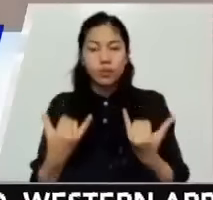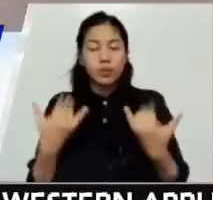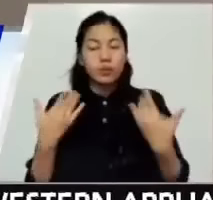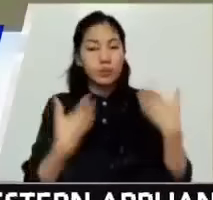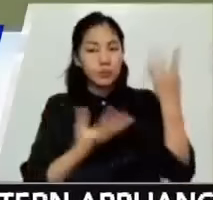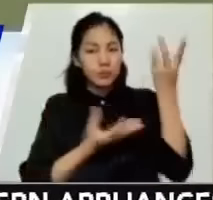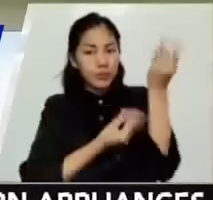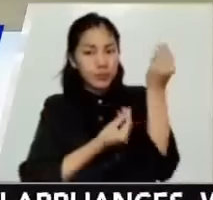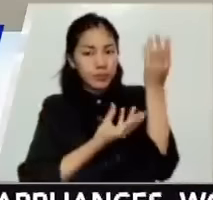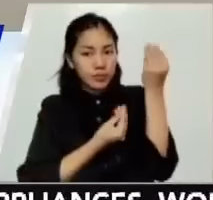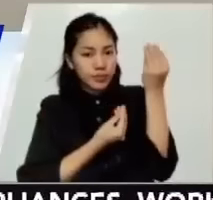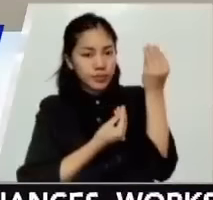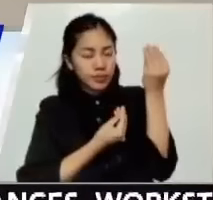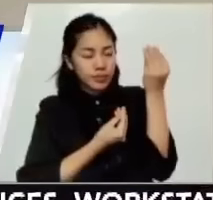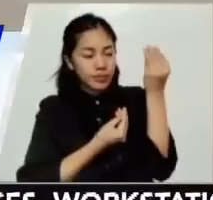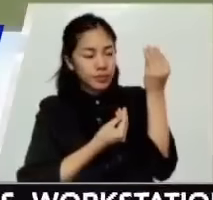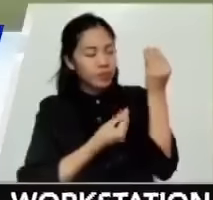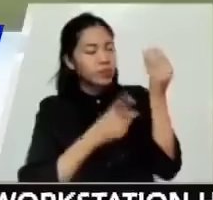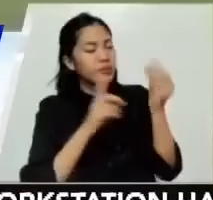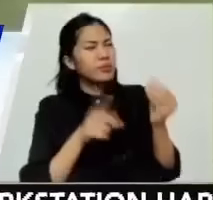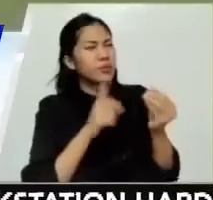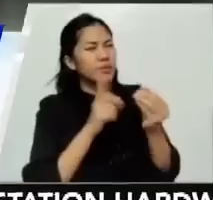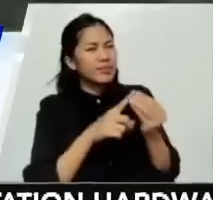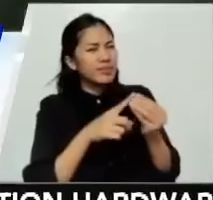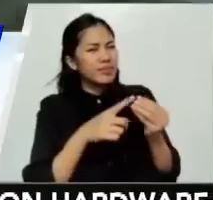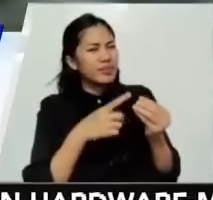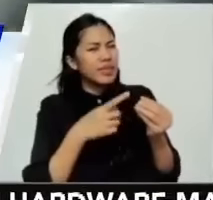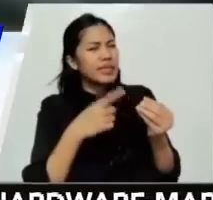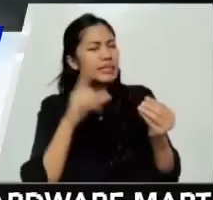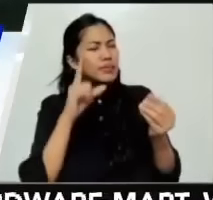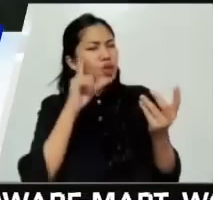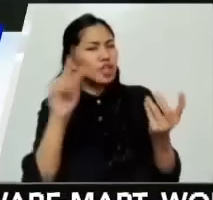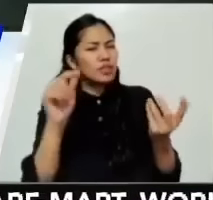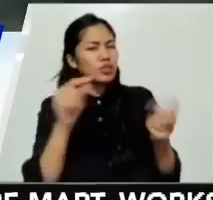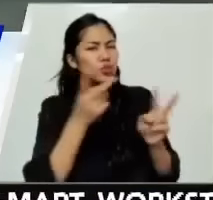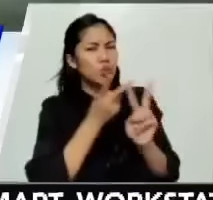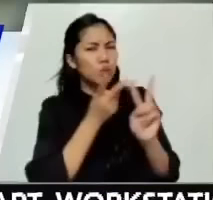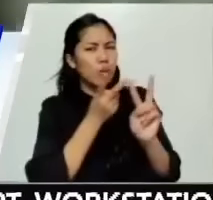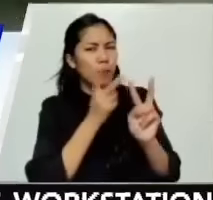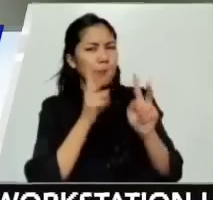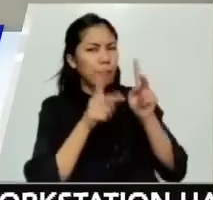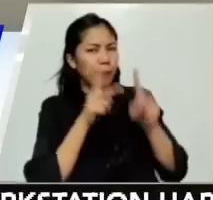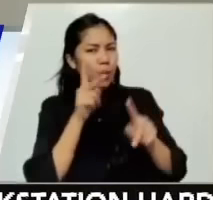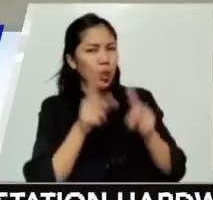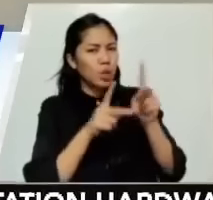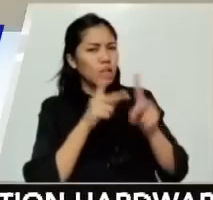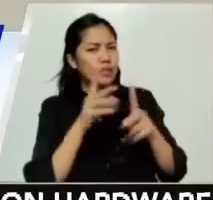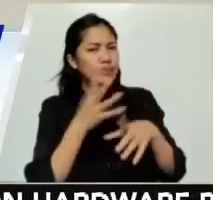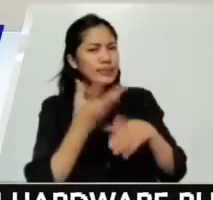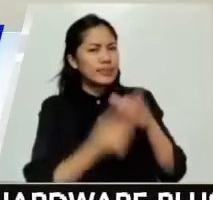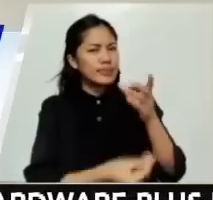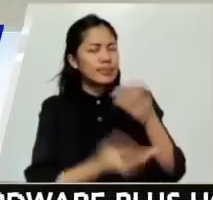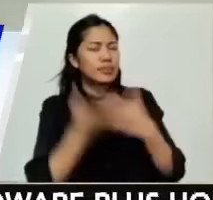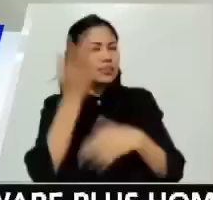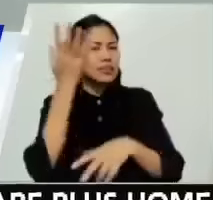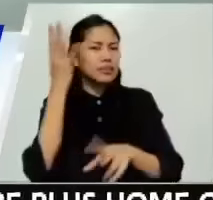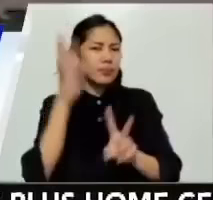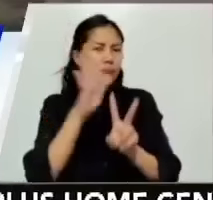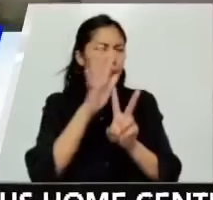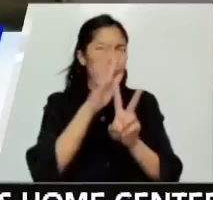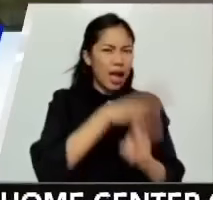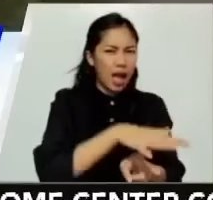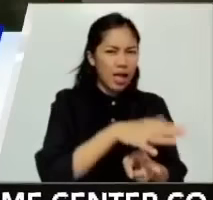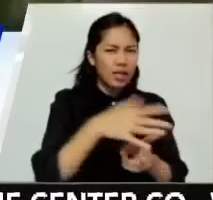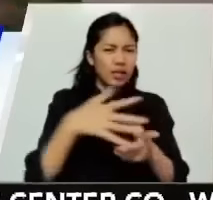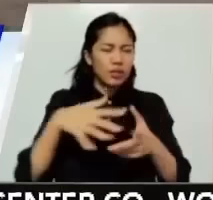Director Posada, sa napaulat po na dalawang residente sa Davao Oriental na natabunan umano ng lupa sa gitna po ng masamang panahon